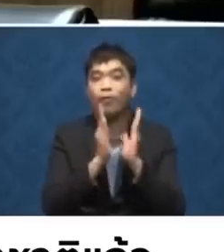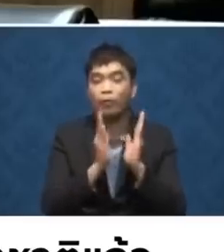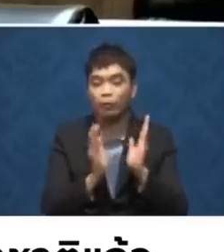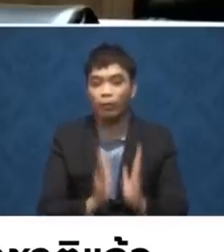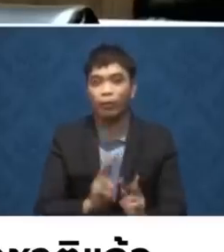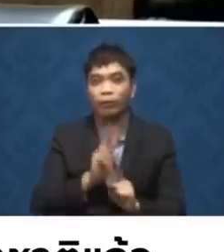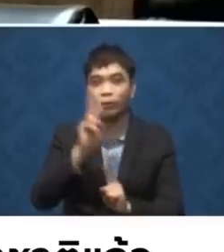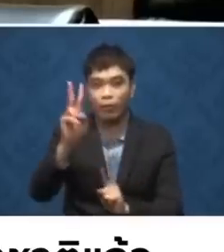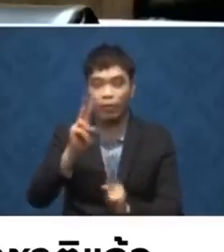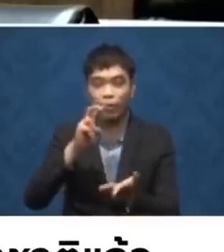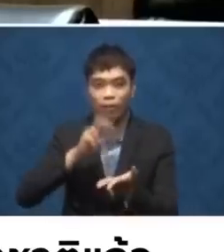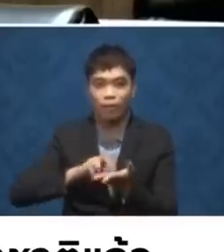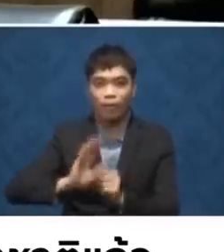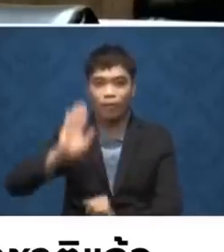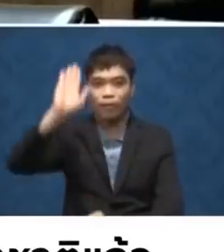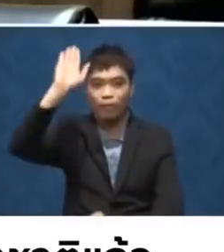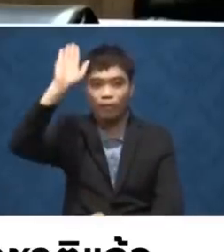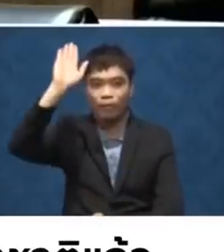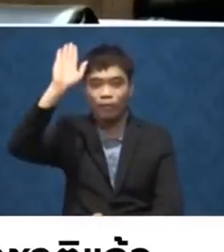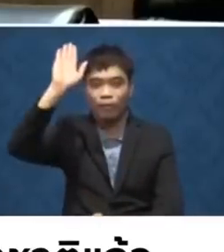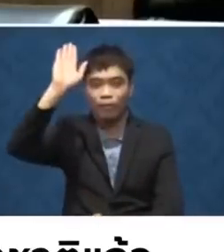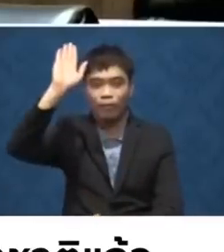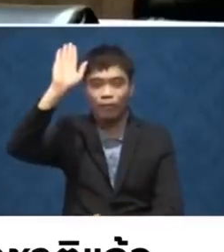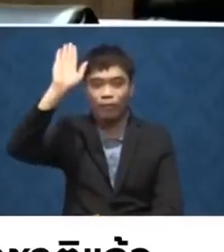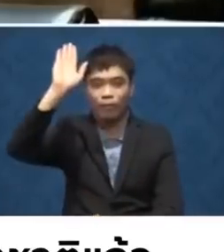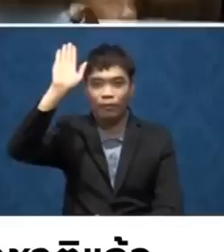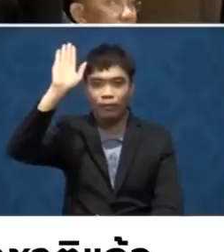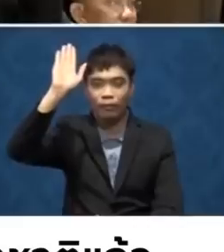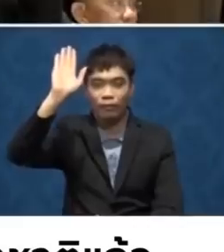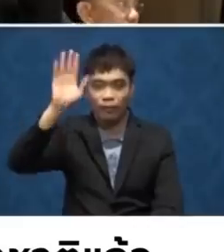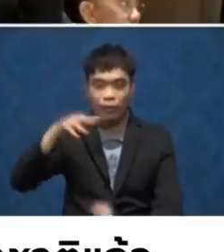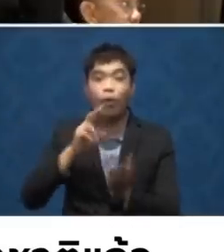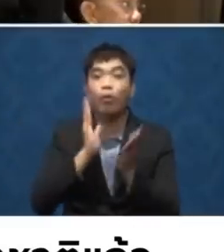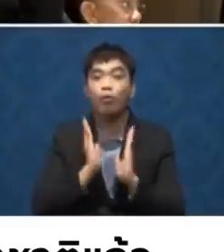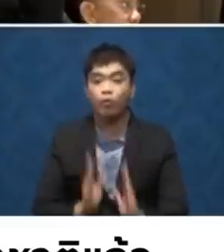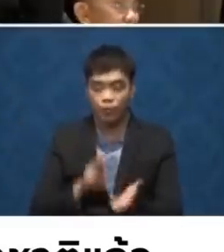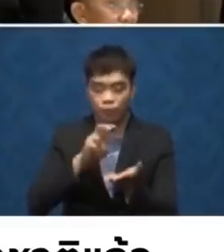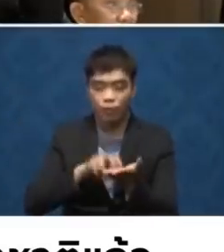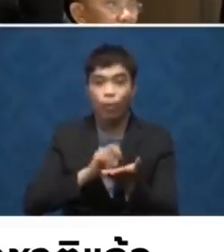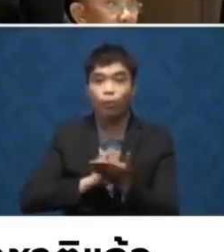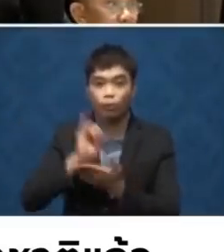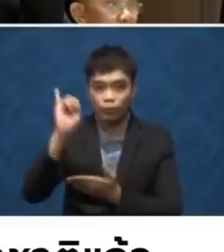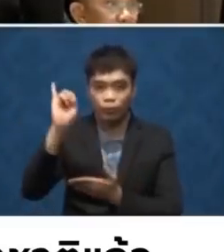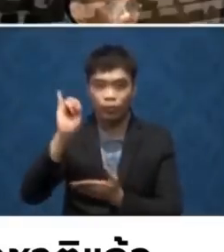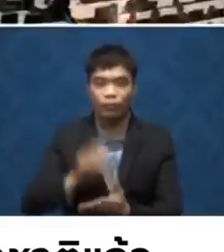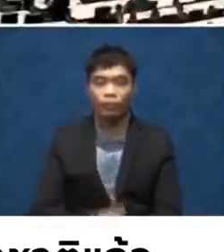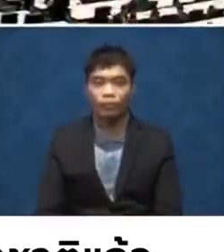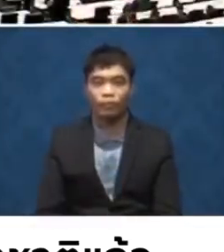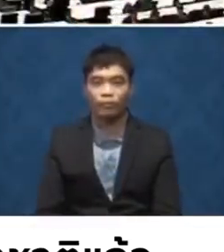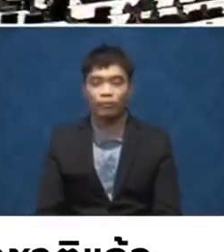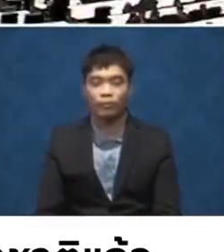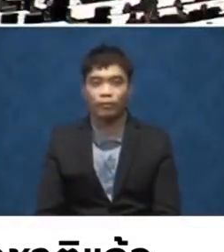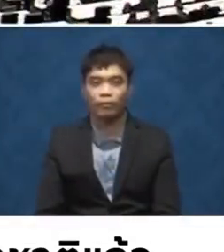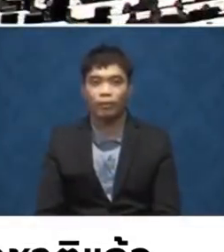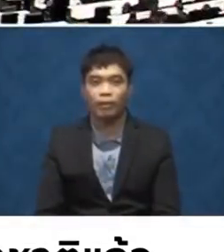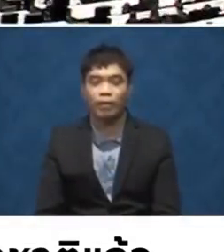ะคะนอกจากนี้มีการรายงานแจ้งว่าอาจารย์วันนอเนี่ยก็ได้มีการทำหนังสือลาออกนะคะจากตำแหน่งไปตั้